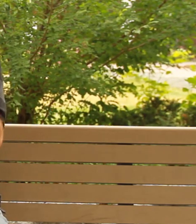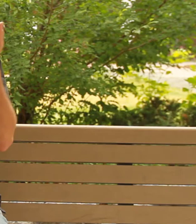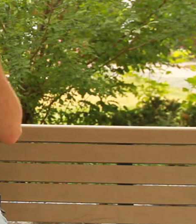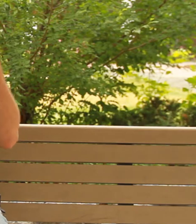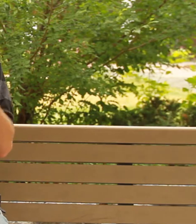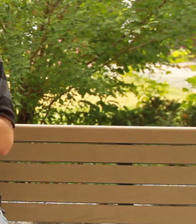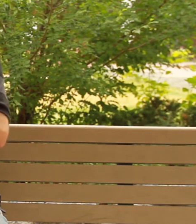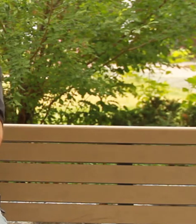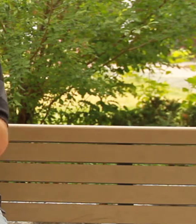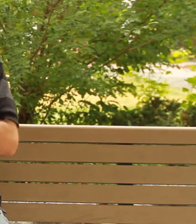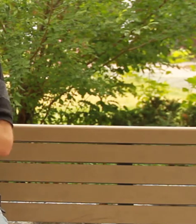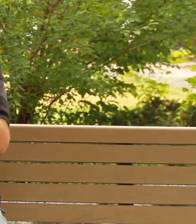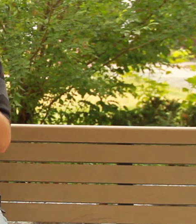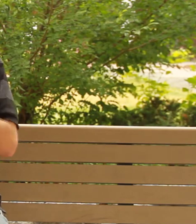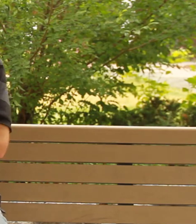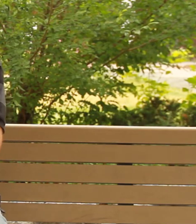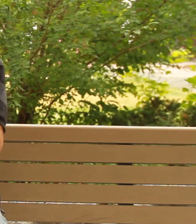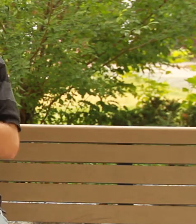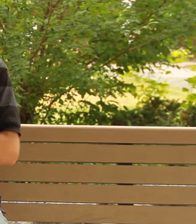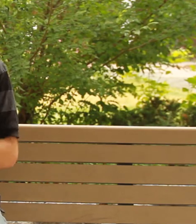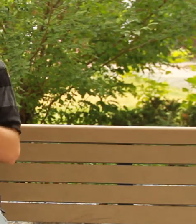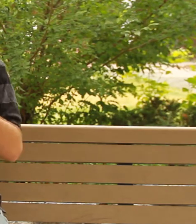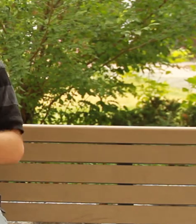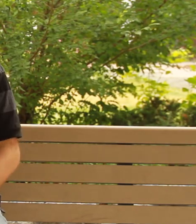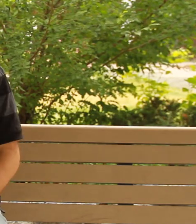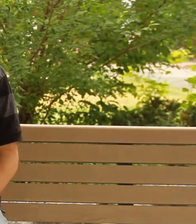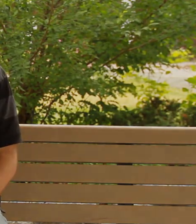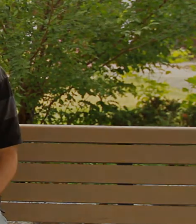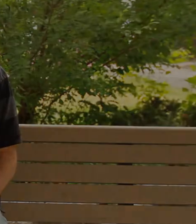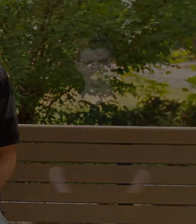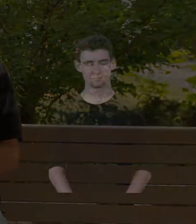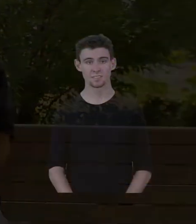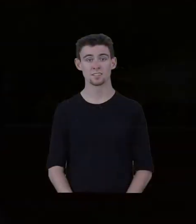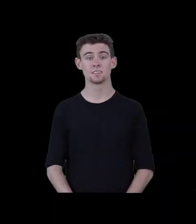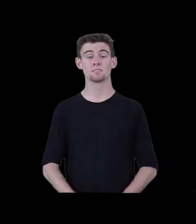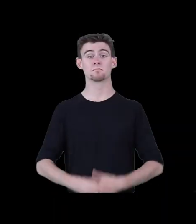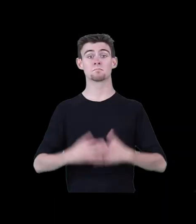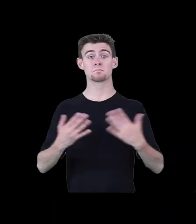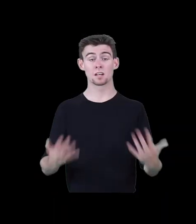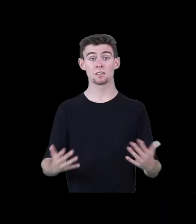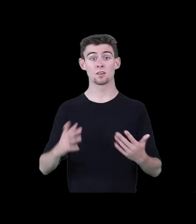très important. On ricane beaucoup, on s'amuse, on se taquine. Super.